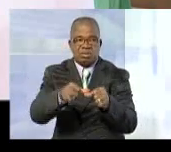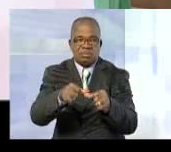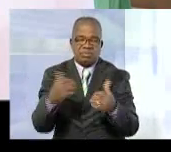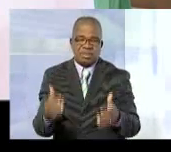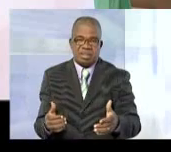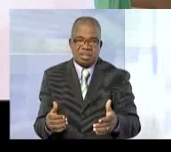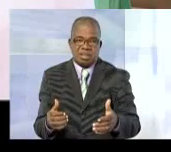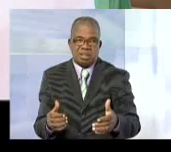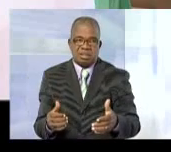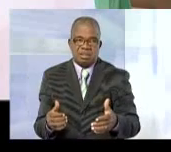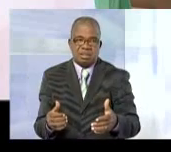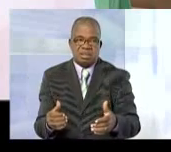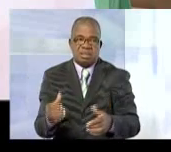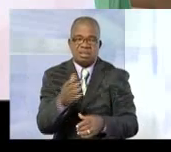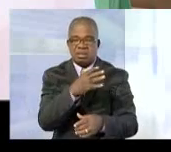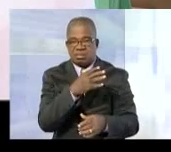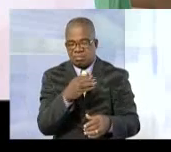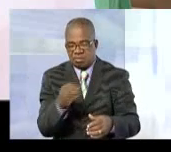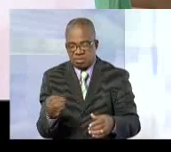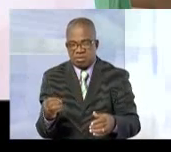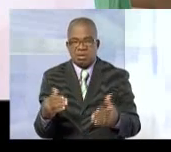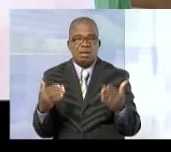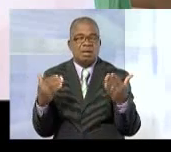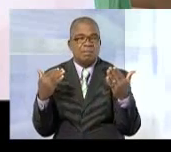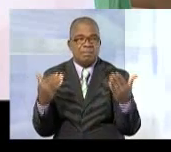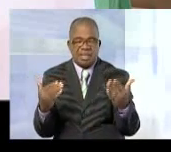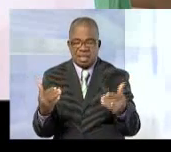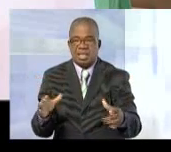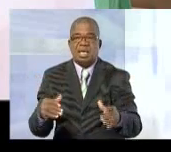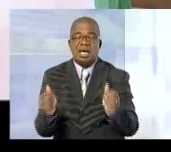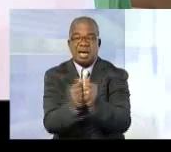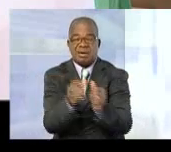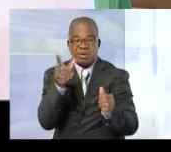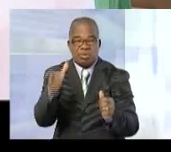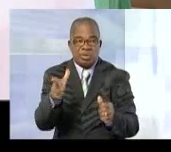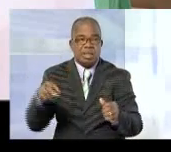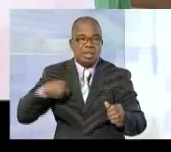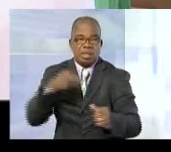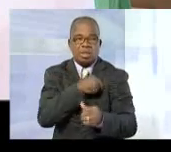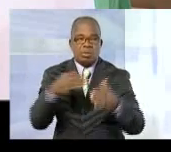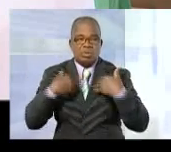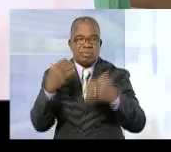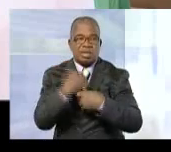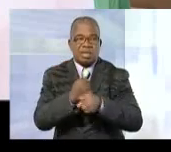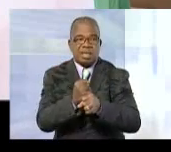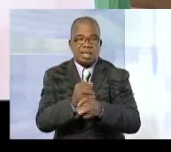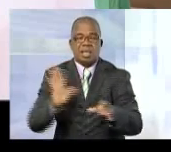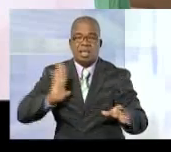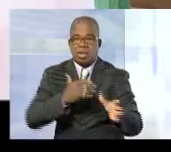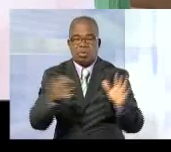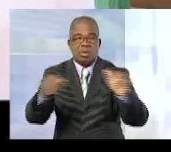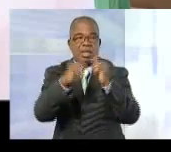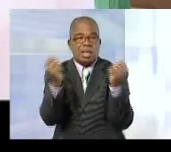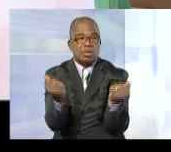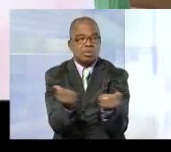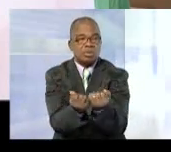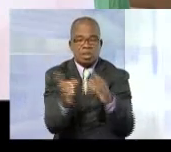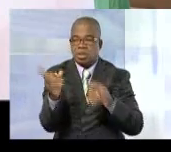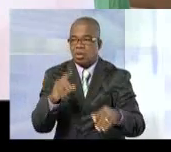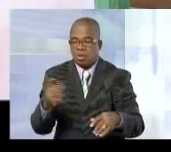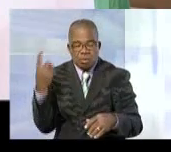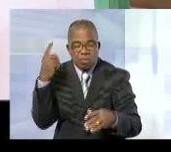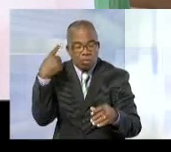place deux cadres de concertation et d'échange. En février